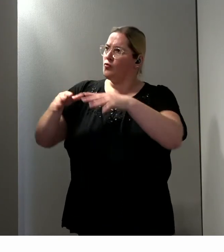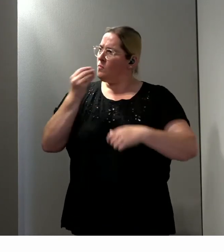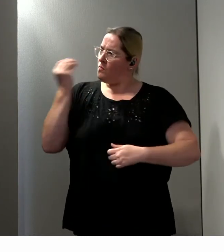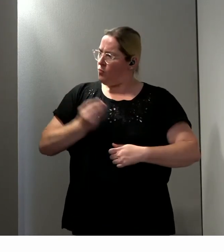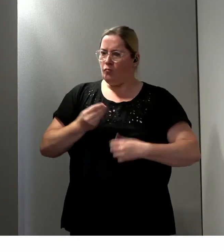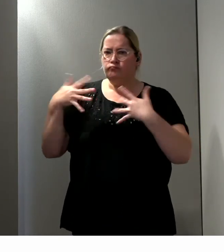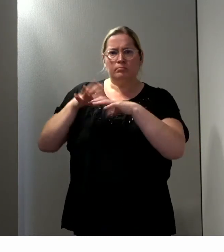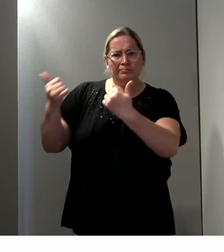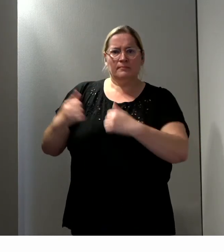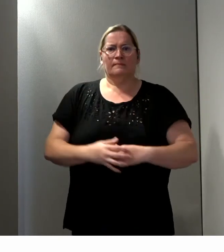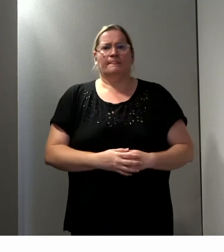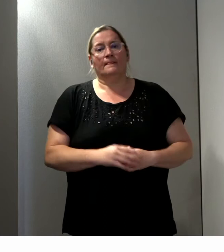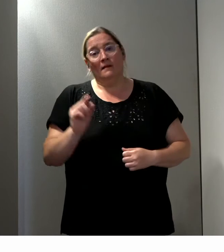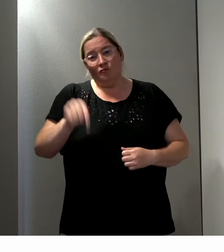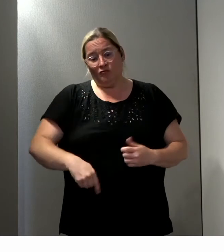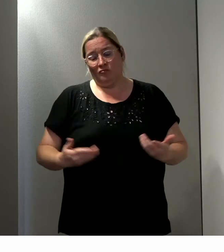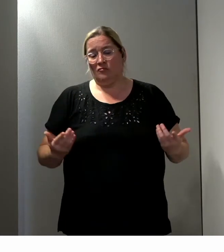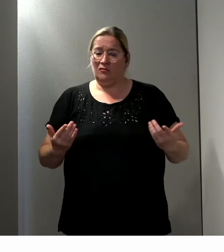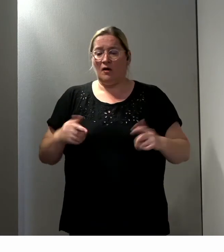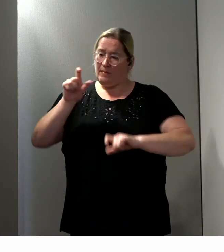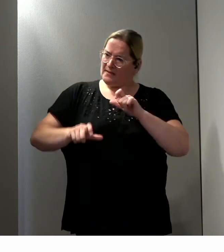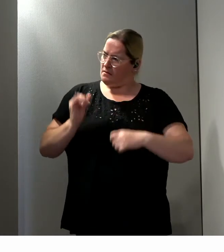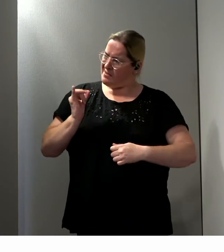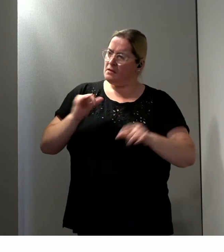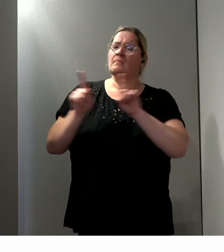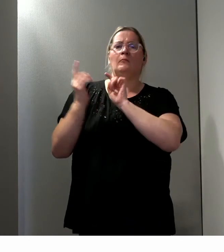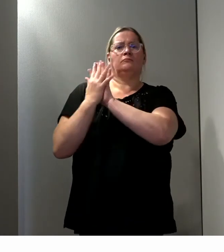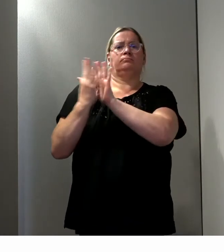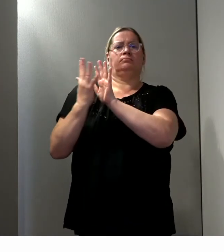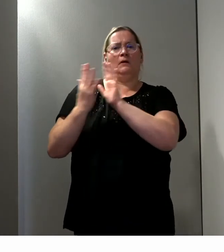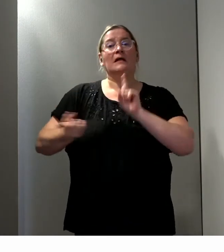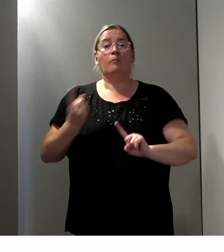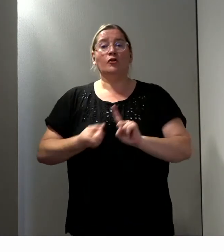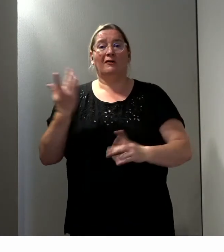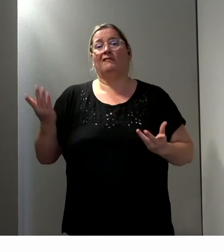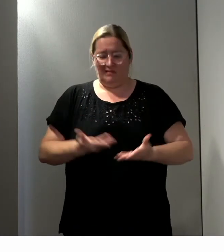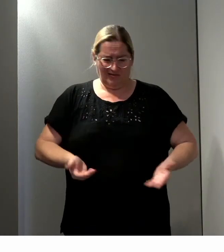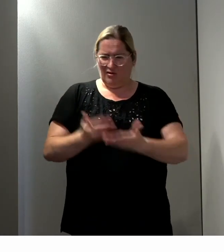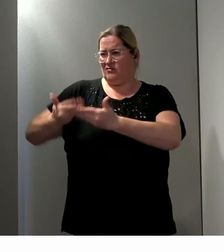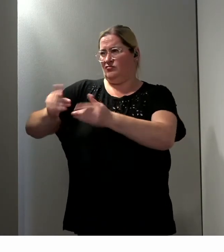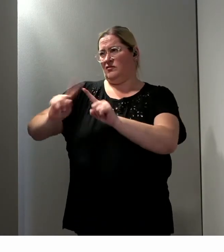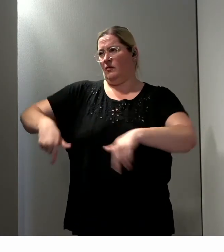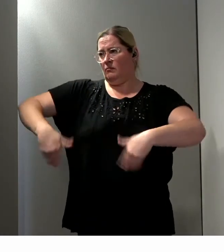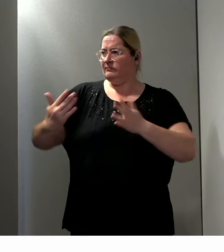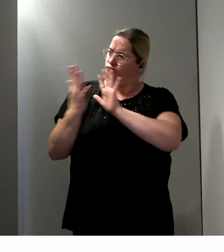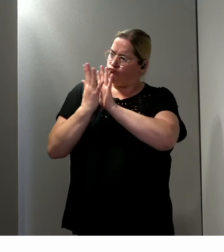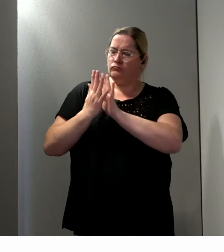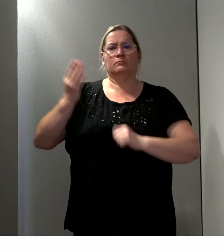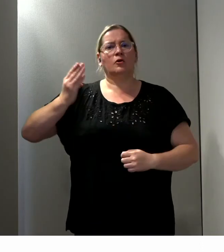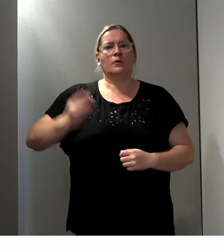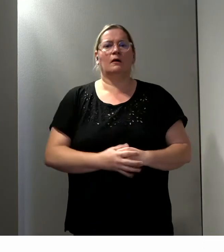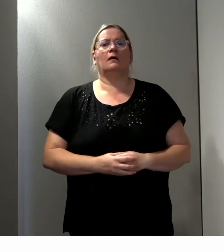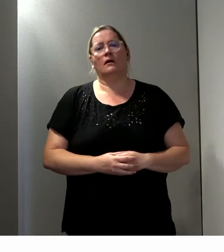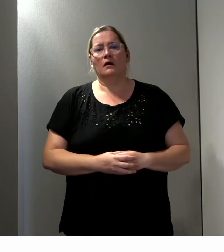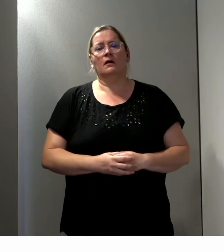arrive à trouver des moments où on peut se ressourcer entre pairs, quelle que soit finalement sa situation. Et j'imagine que